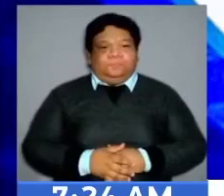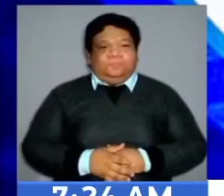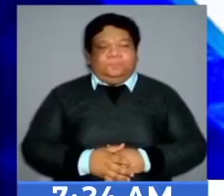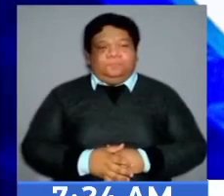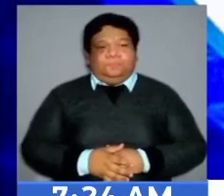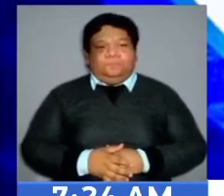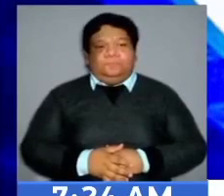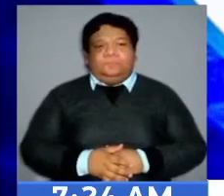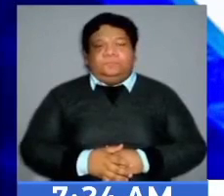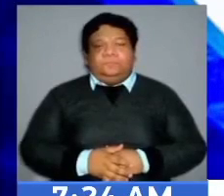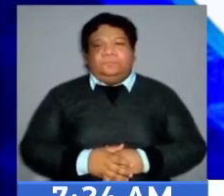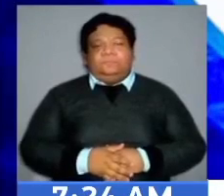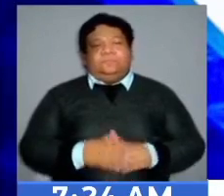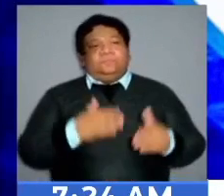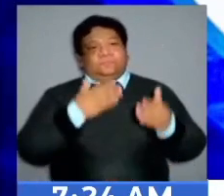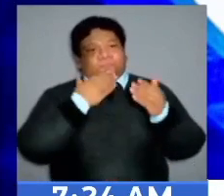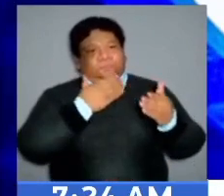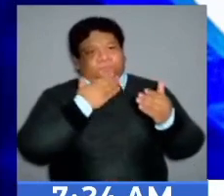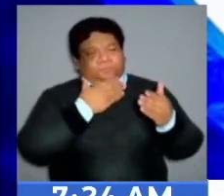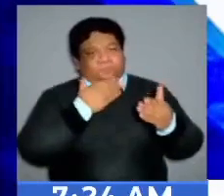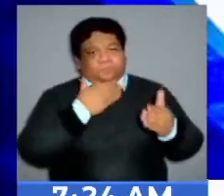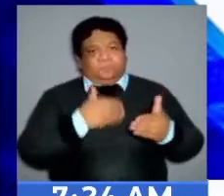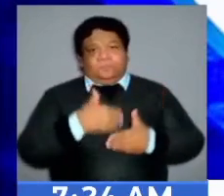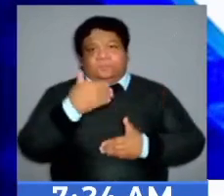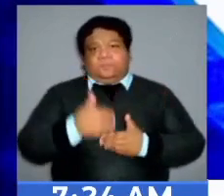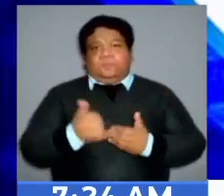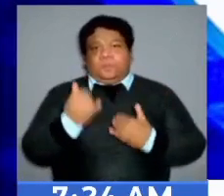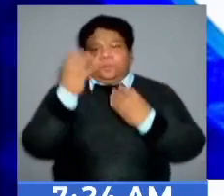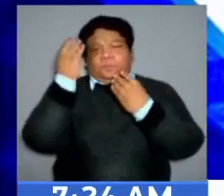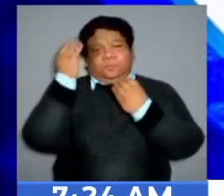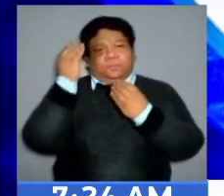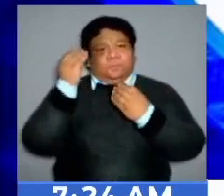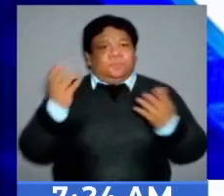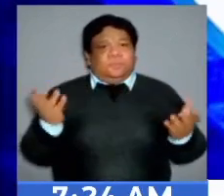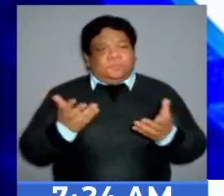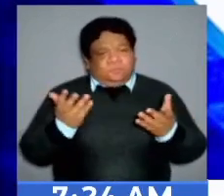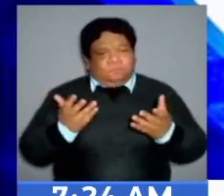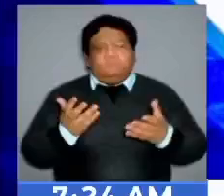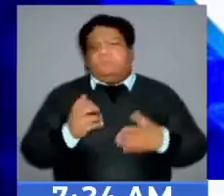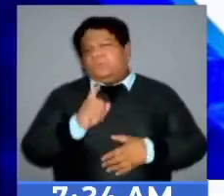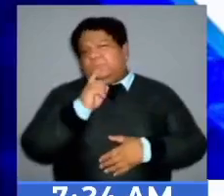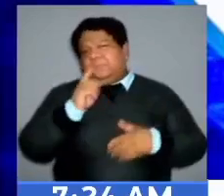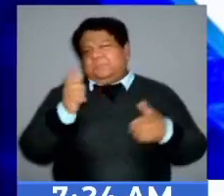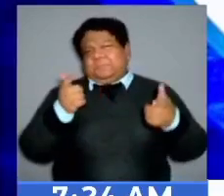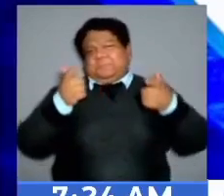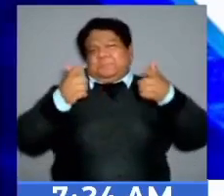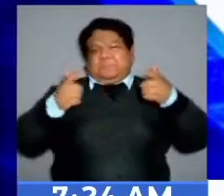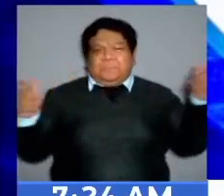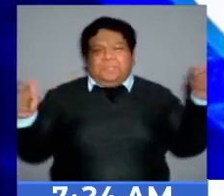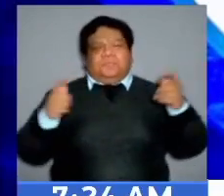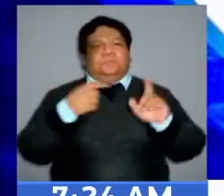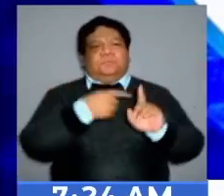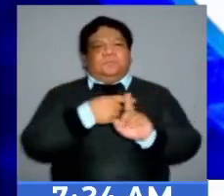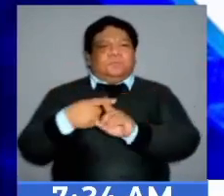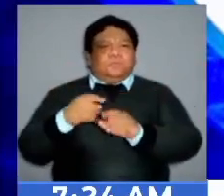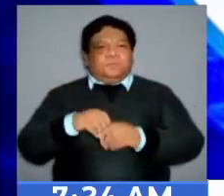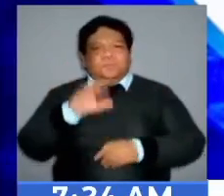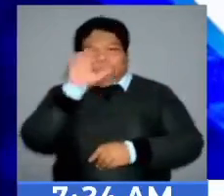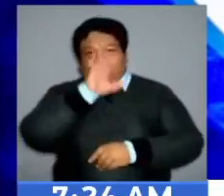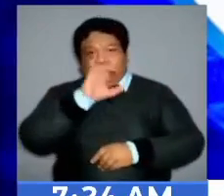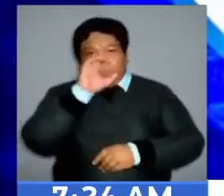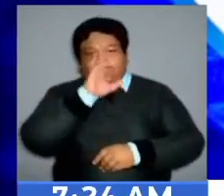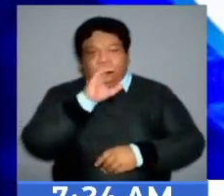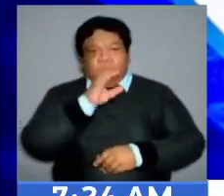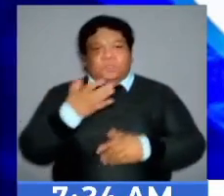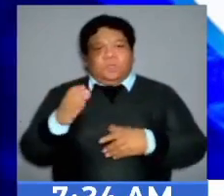Samantala, kumustahin naman natin ang sitwasyon sa isa sa mga pinakamalaking sementeryo sa Cebu City, ang Careta Public Cemetery. May